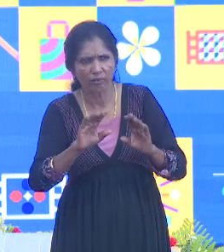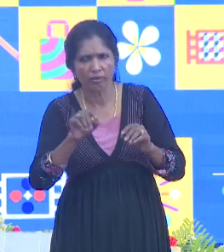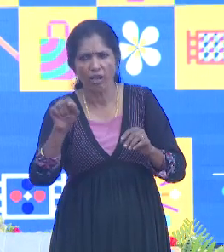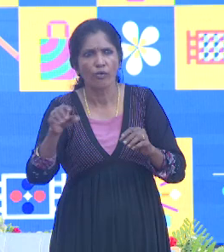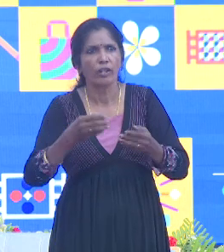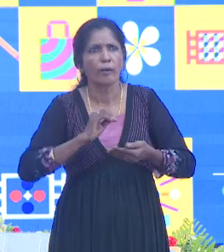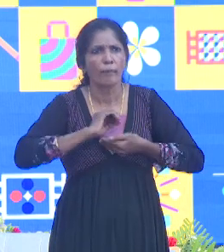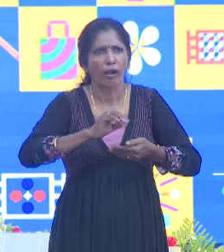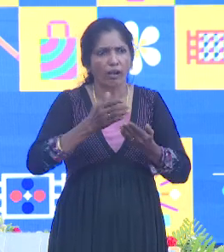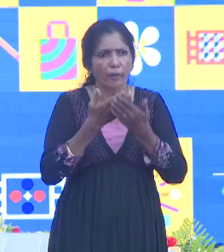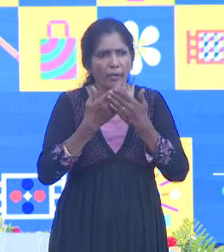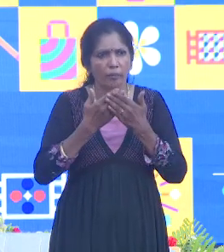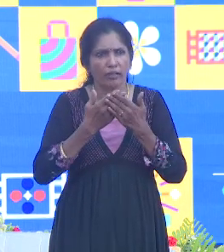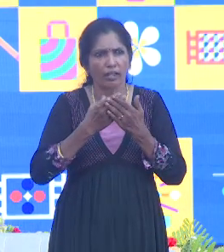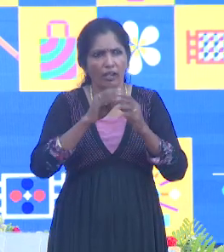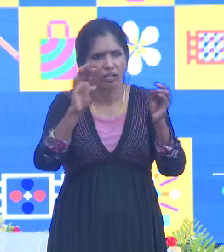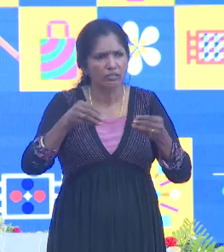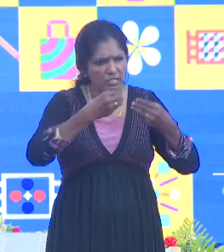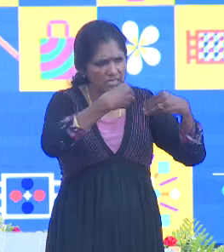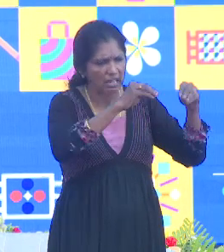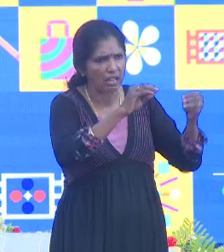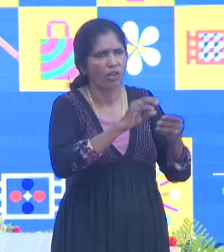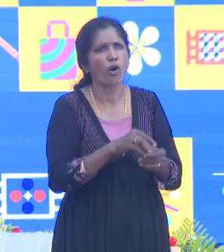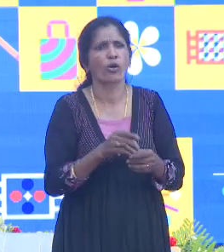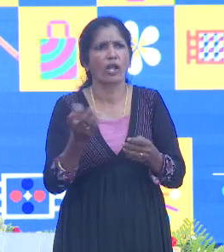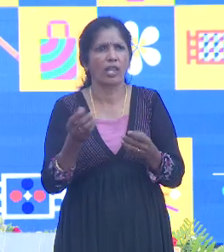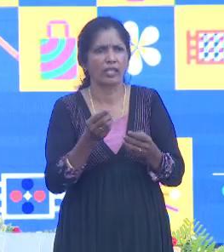അതിനുവേണ്ടി അവൻ ആ ഭൂമിയുടെ ഒരംശം വിറ്റ് കാണും.